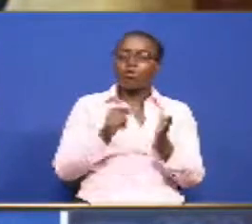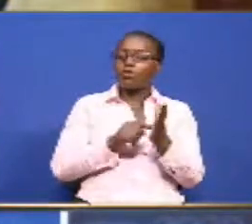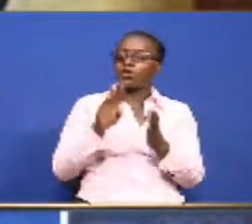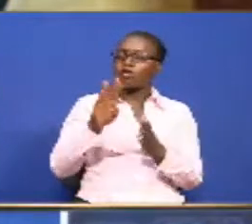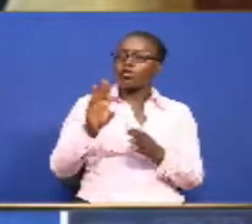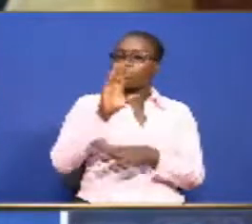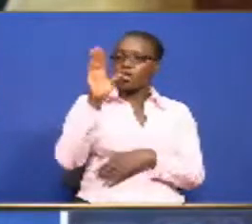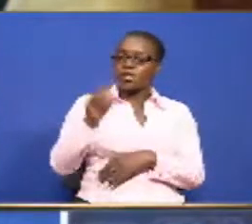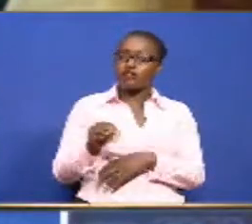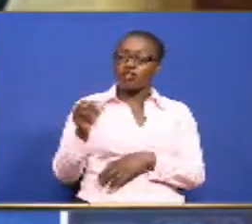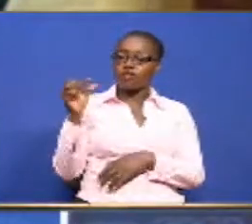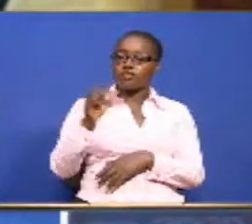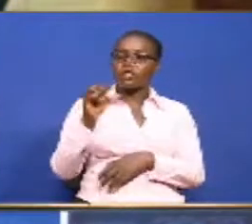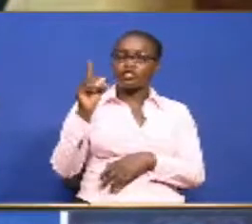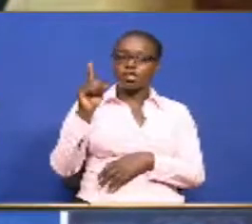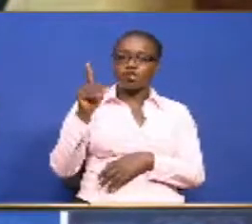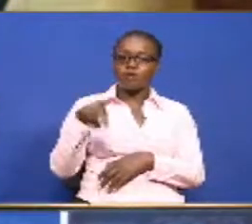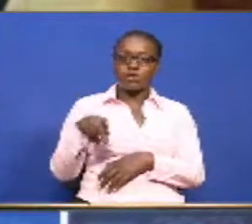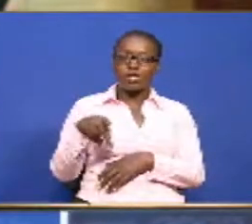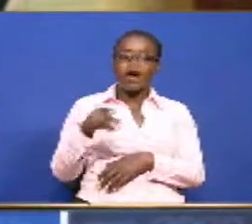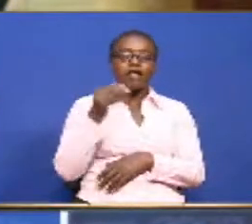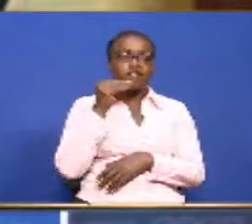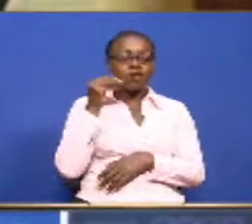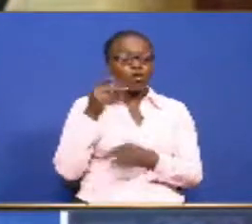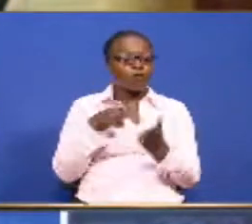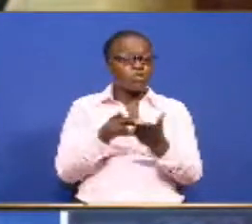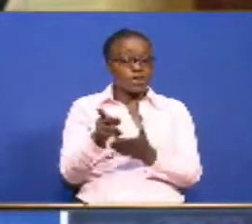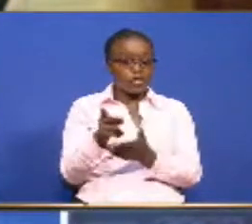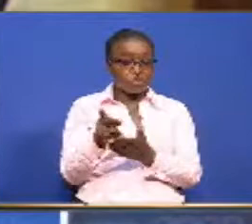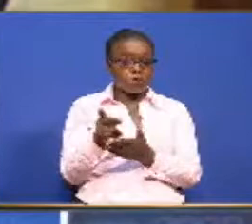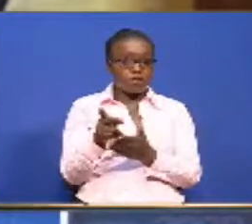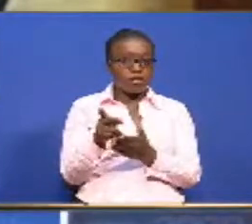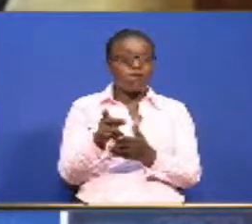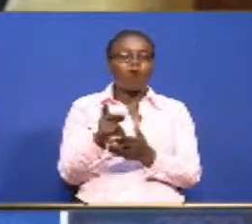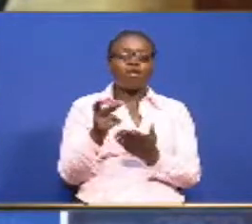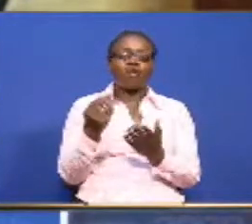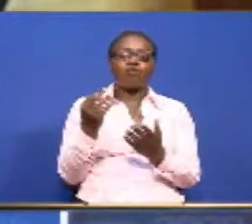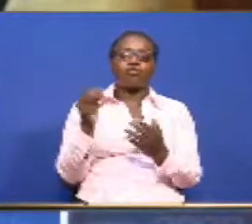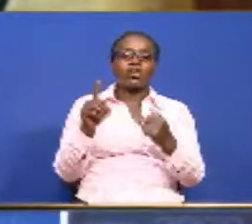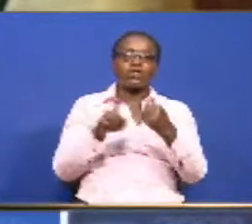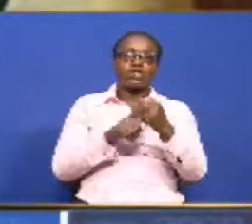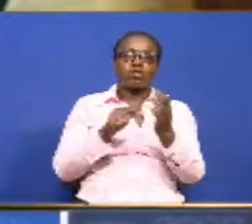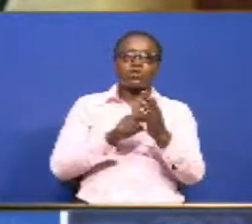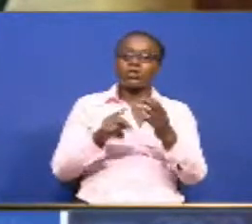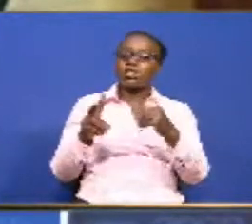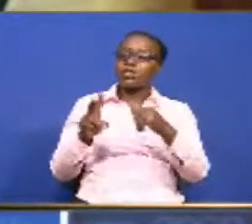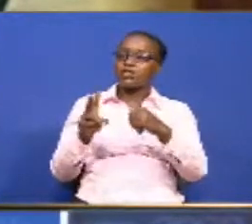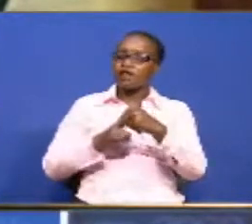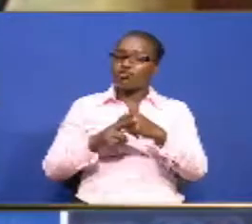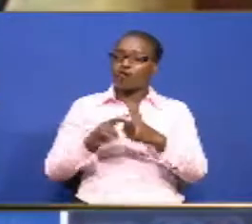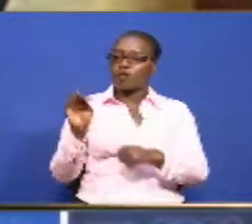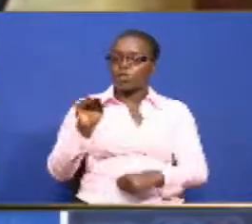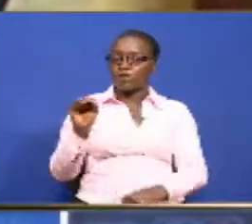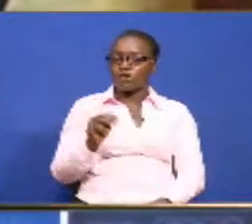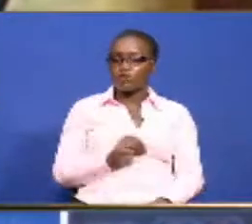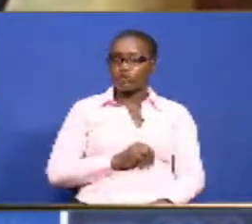other net domestic repayment of Kenya shilling 627 million. Mr. Speaker.